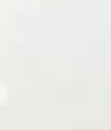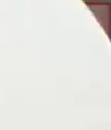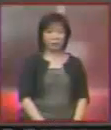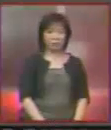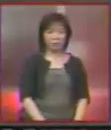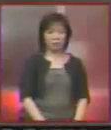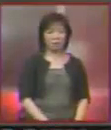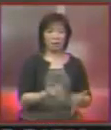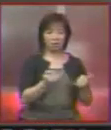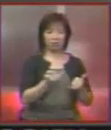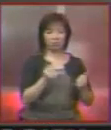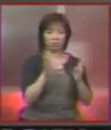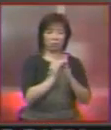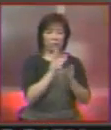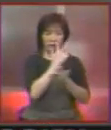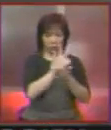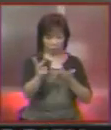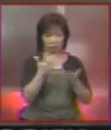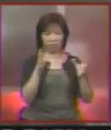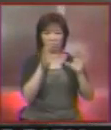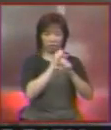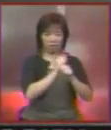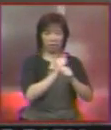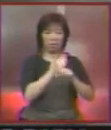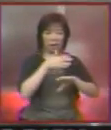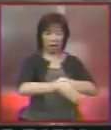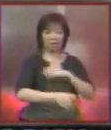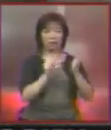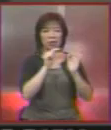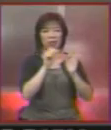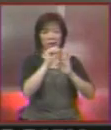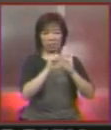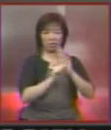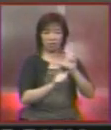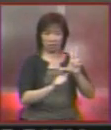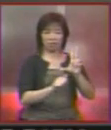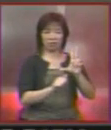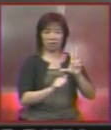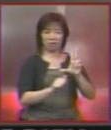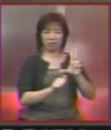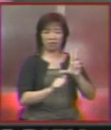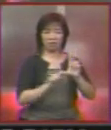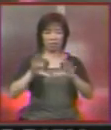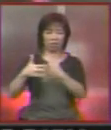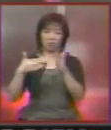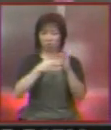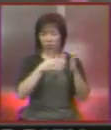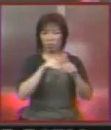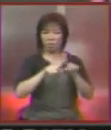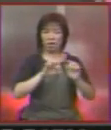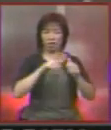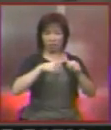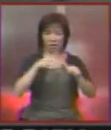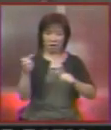Erwin, matapos nga ang tatlong linggo sa wakas, nakatawid na sa Article 3 ang prosekusyon. Pero bago pa man sila makapagpresenta ng testigo, nagkaroon